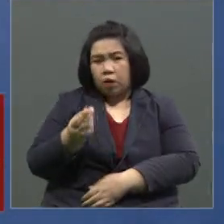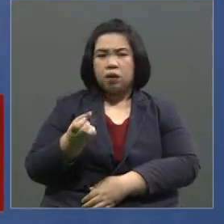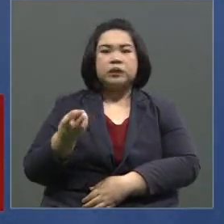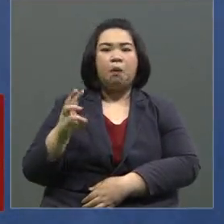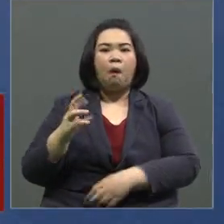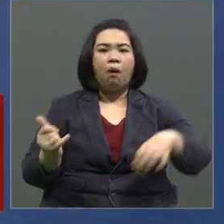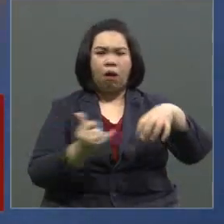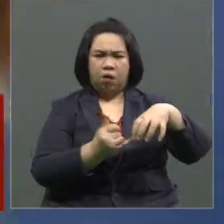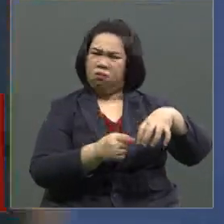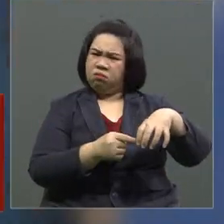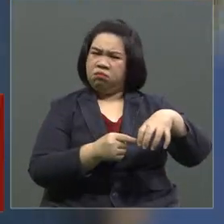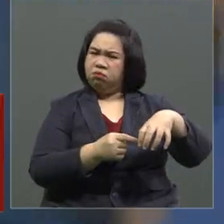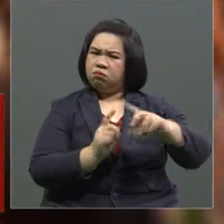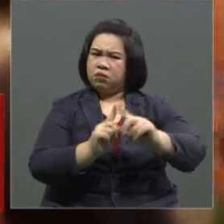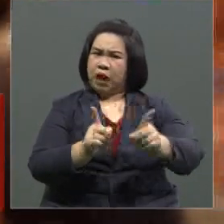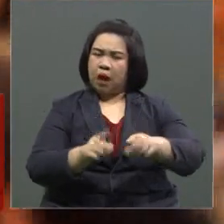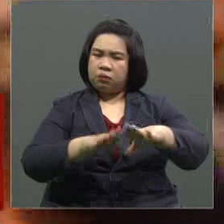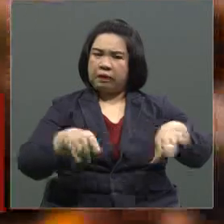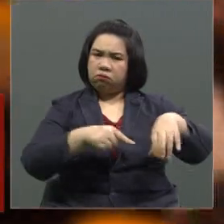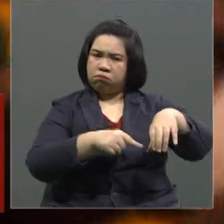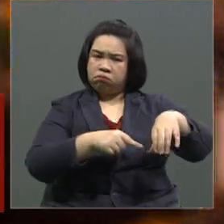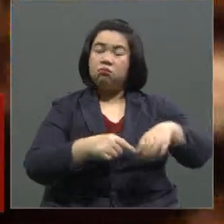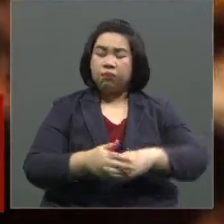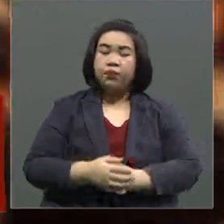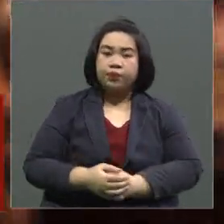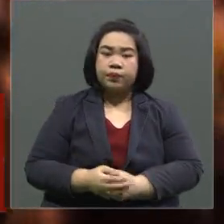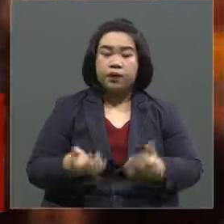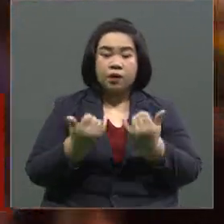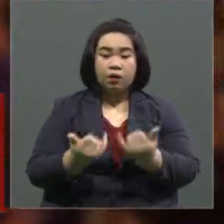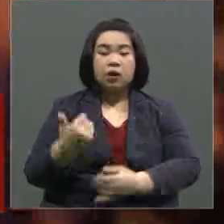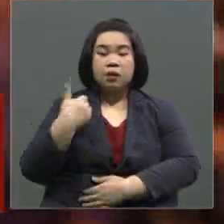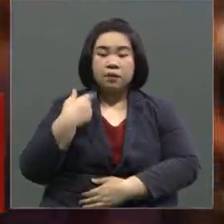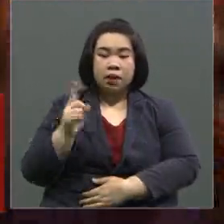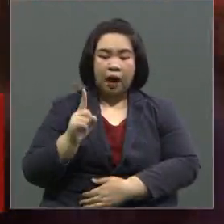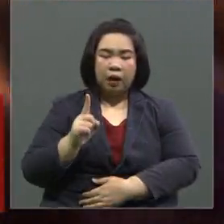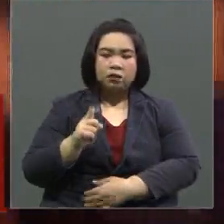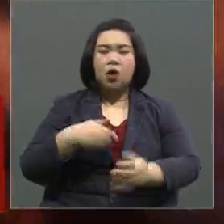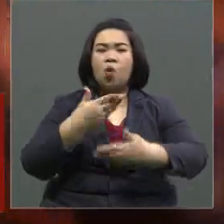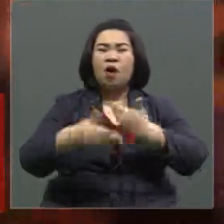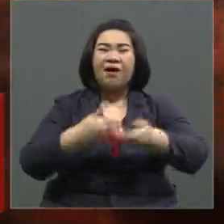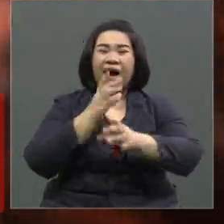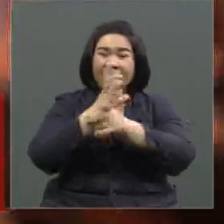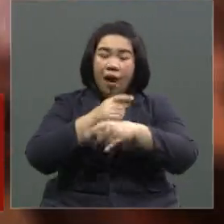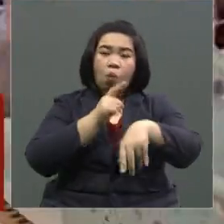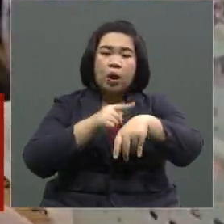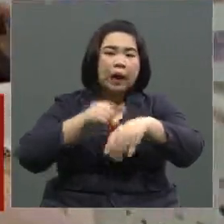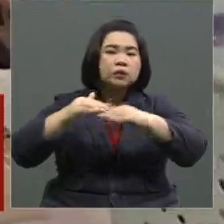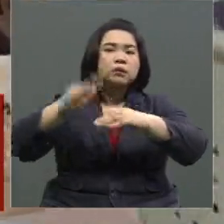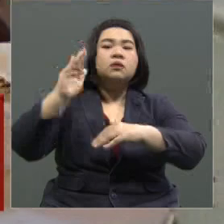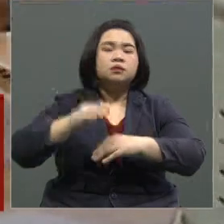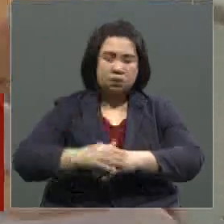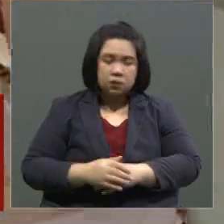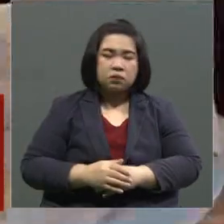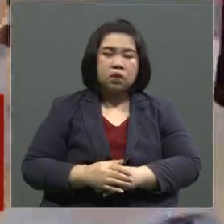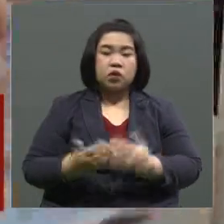ปีนะ ย ังเด็กอยู่เลยที่เข้าไปใช้บริการเนี่ยแหละค่ะรวมถึงขายสุราเกินกว่าเวลาที่กฎหมายกำหนดท